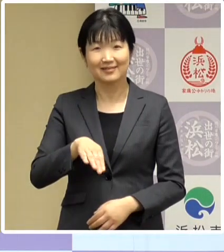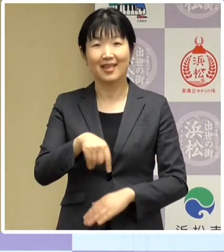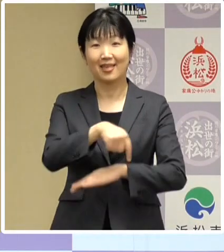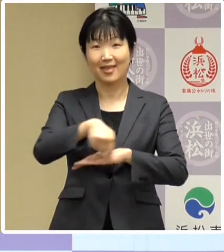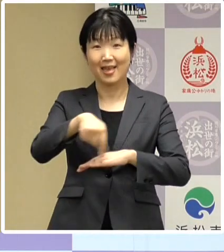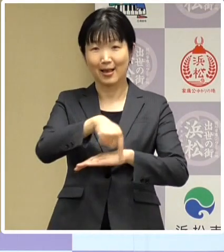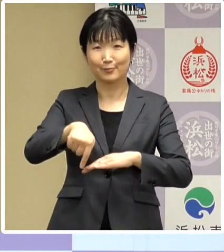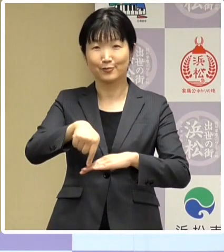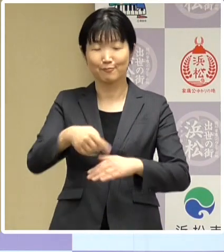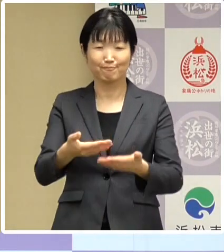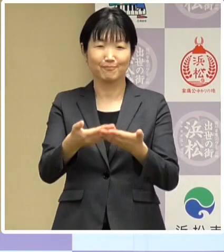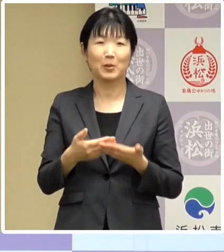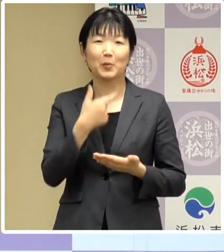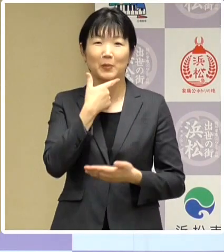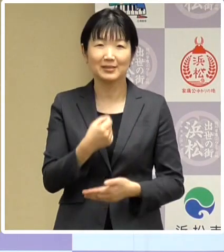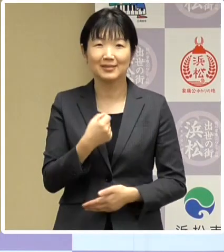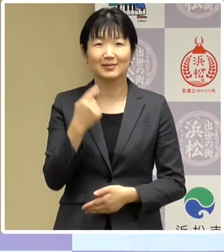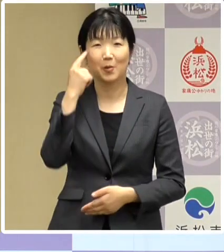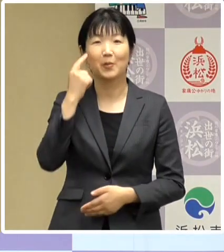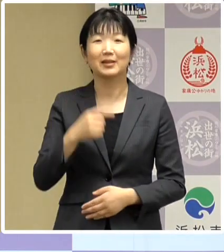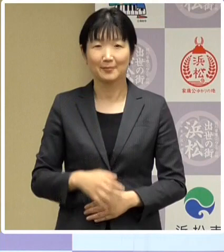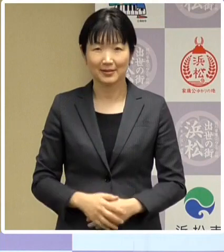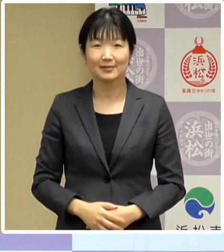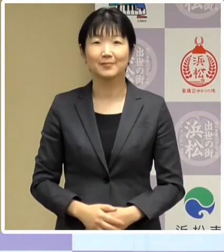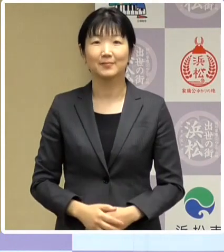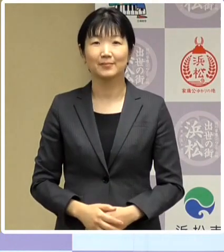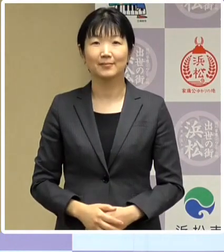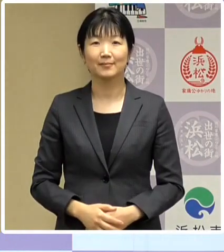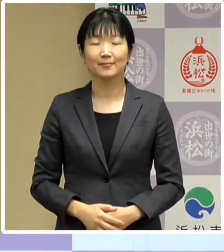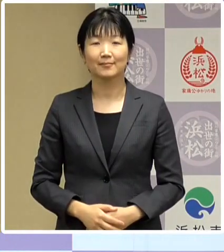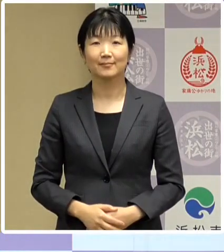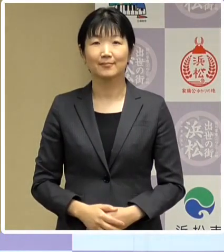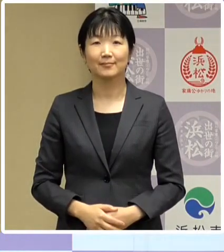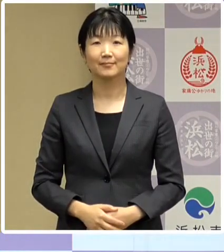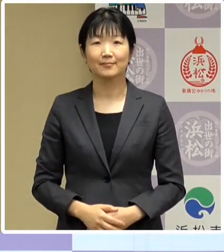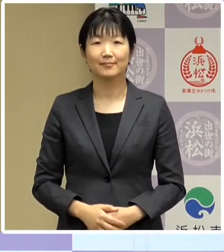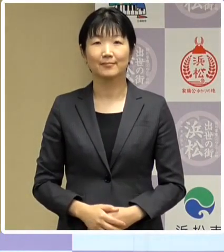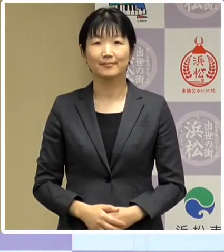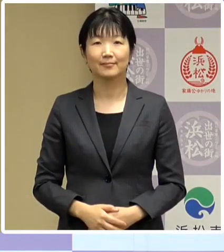出していただきたいなというふうに考えております。